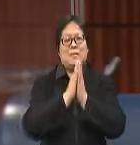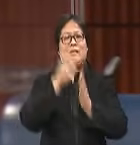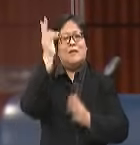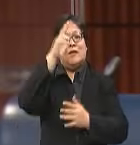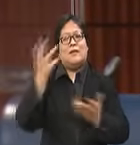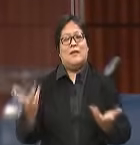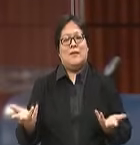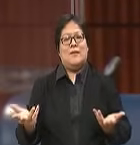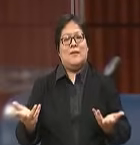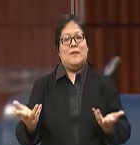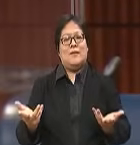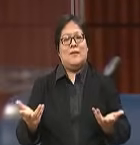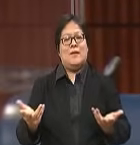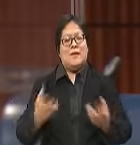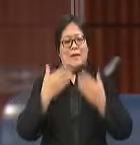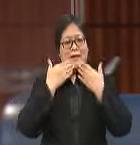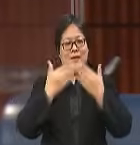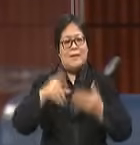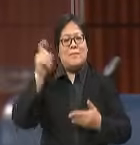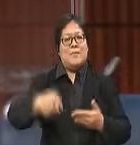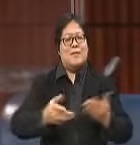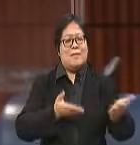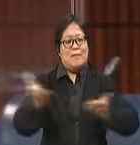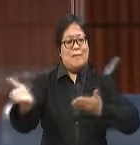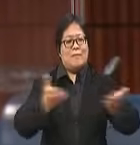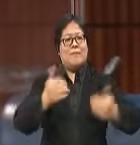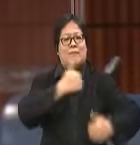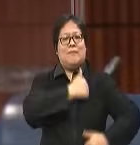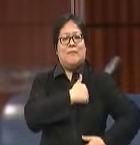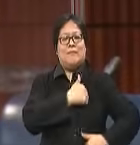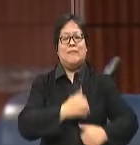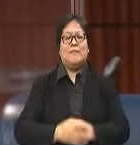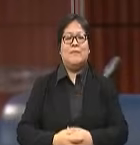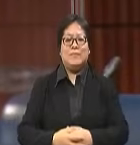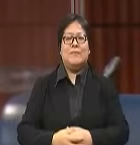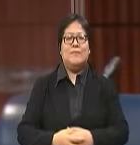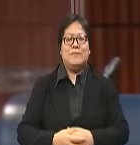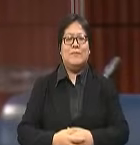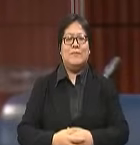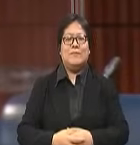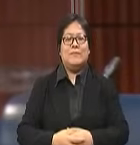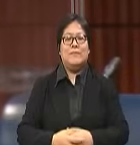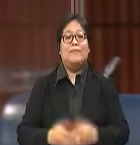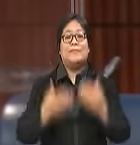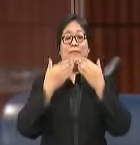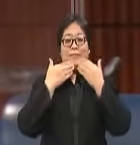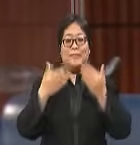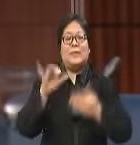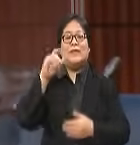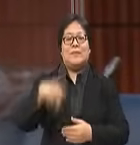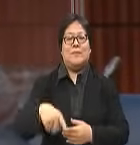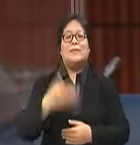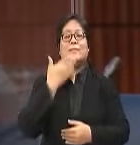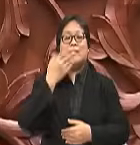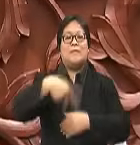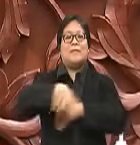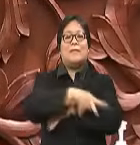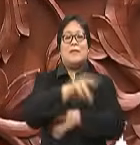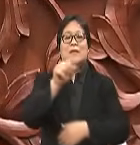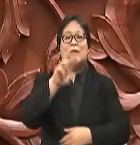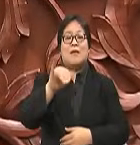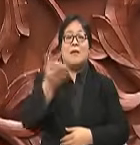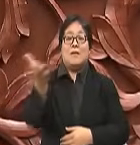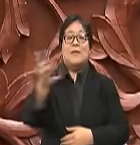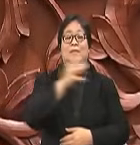kerajaan Nilai KHL hargailah Jason mereka Terima kasih jadi betul meski padangserai